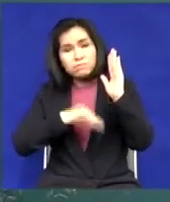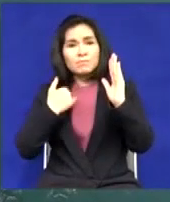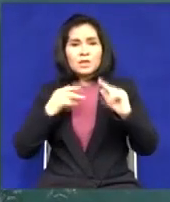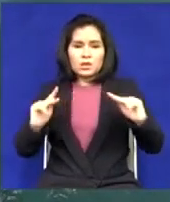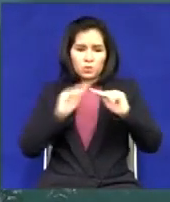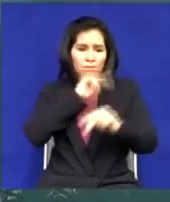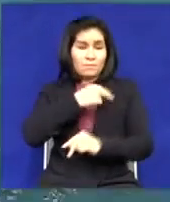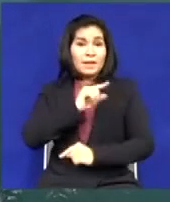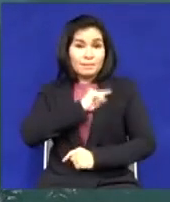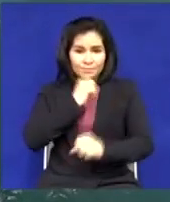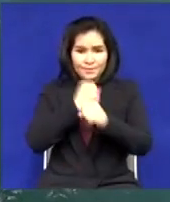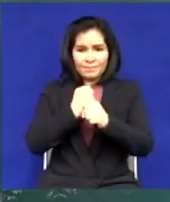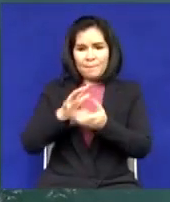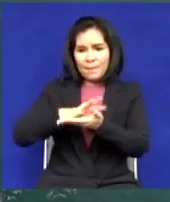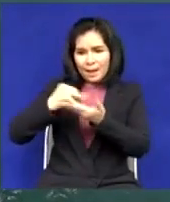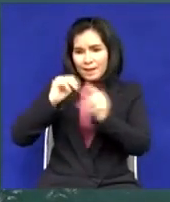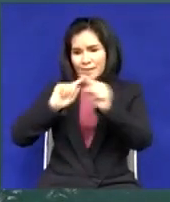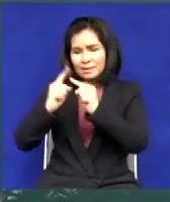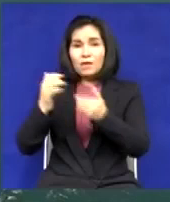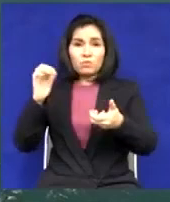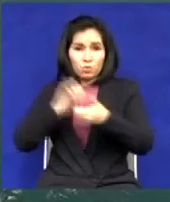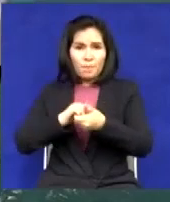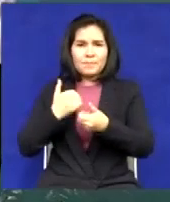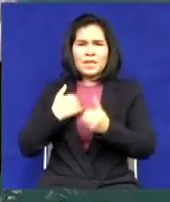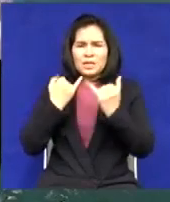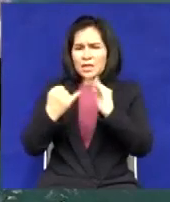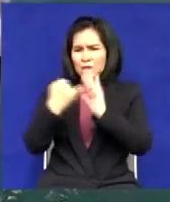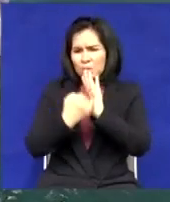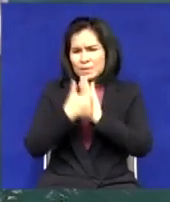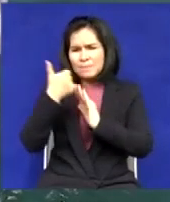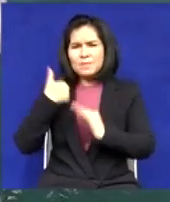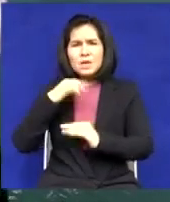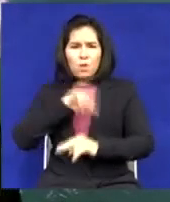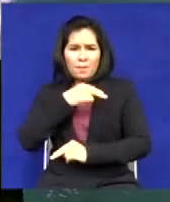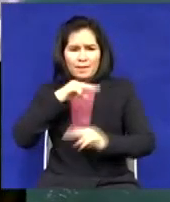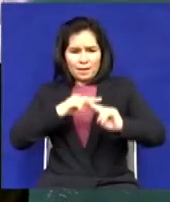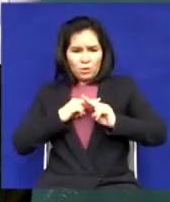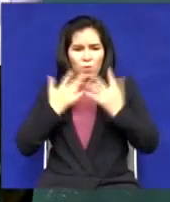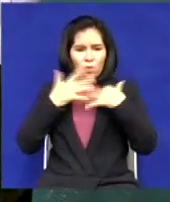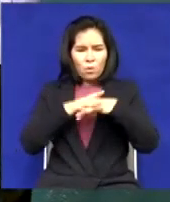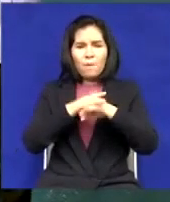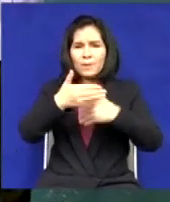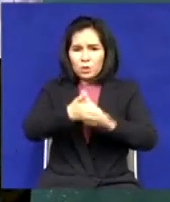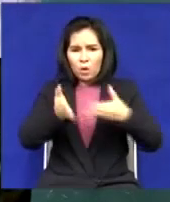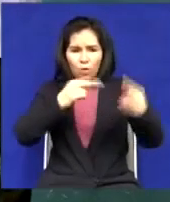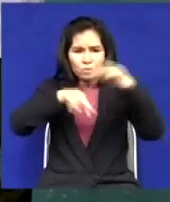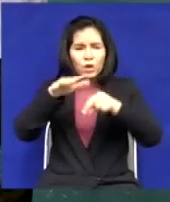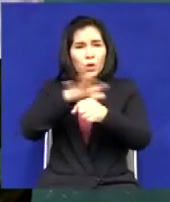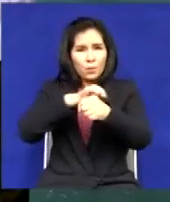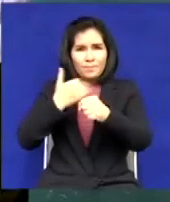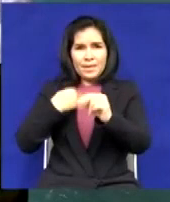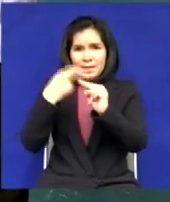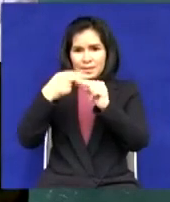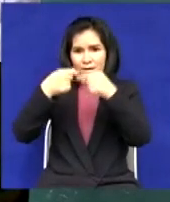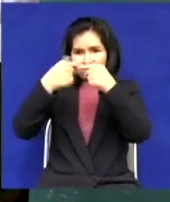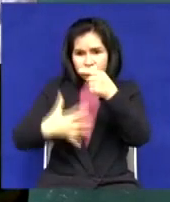ณสุขเองแล้วก็ของมหาวิทยาลัยนะครับแล้วก็ขณะนี้ต่างจังหวัดก็จะมีเอกชนเพิ่มมากขึ้นเรื่อยๆนะครับอันนี้ก็จะเป็นรายชื่อในห้องปฏิบัติการ